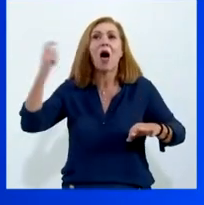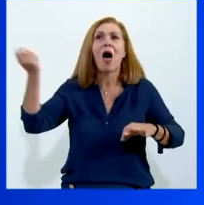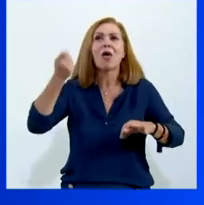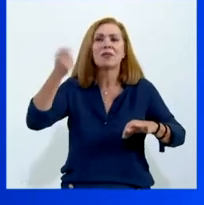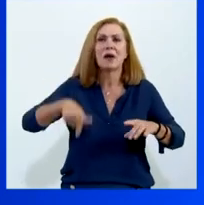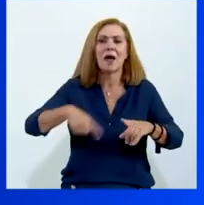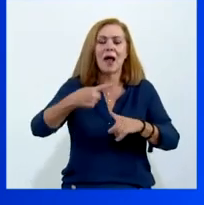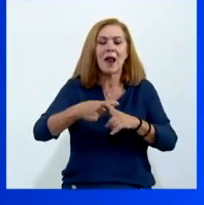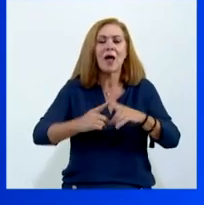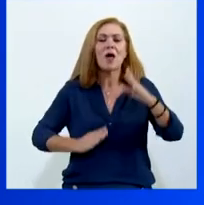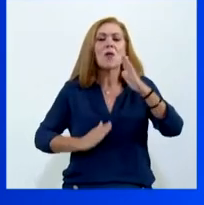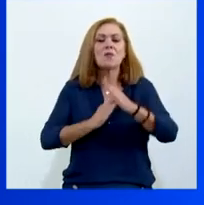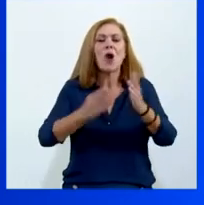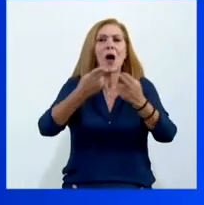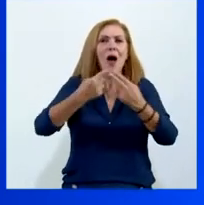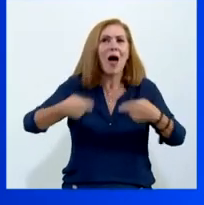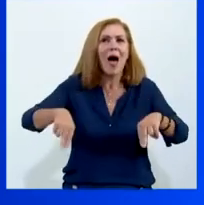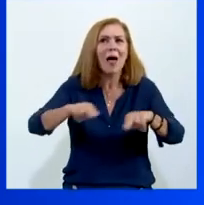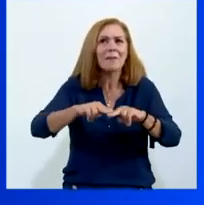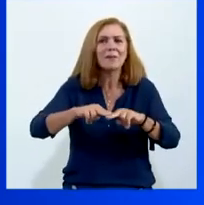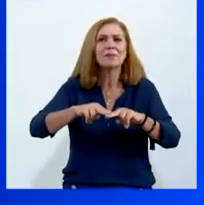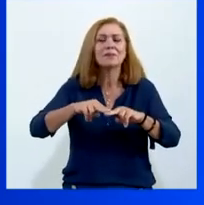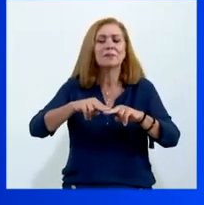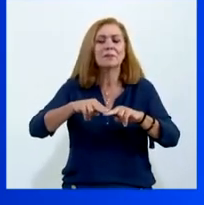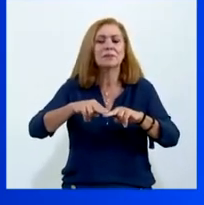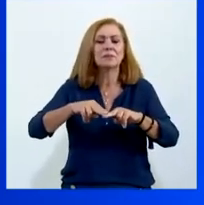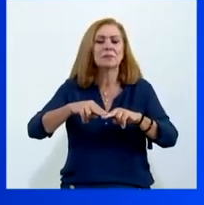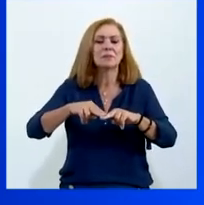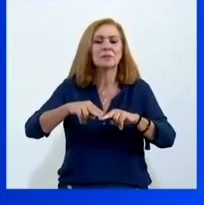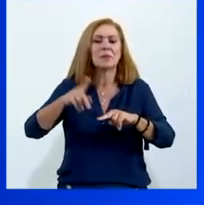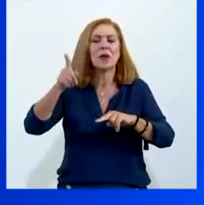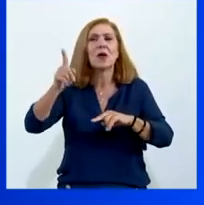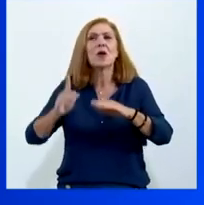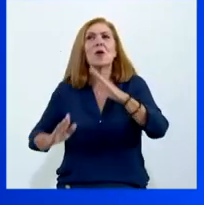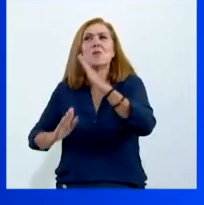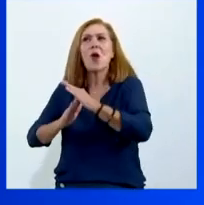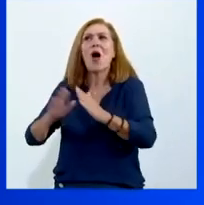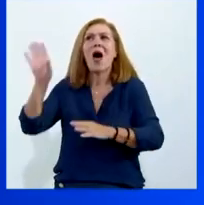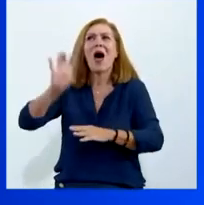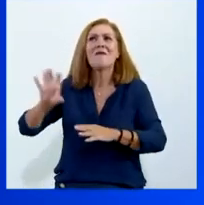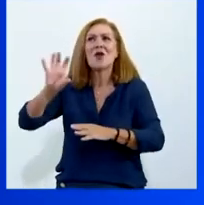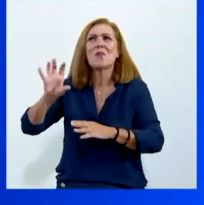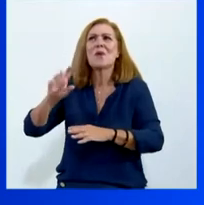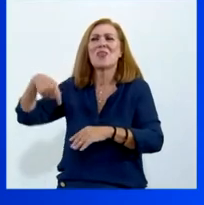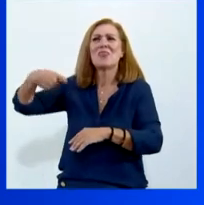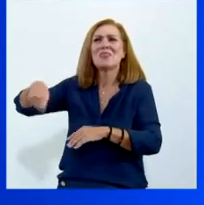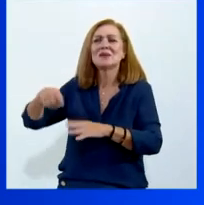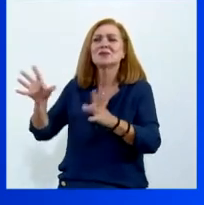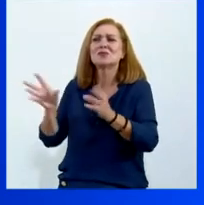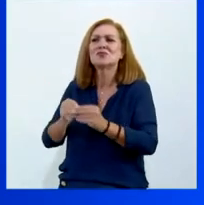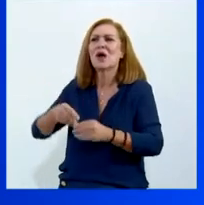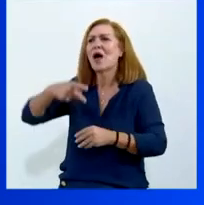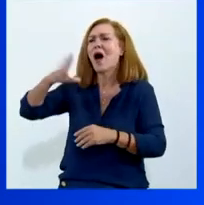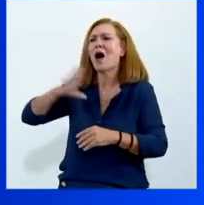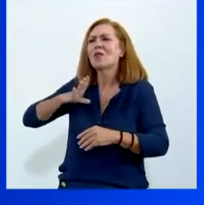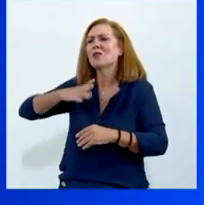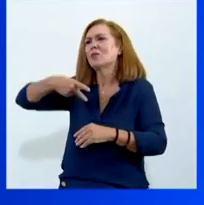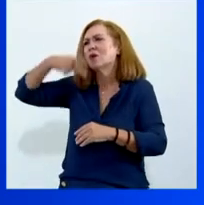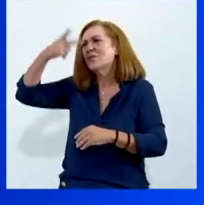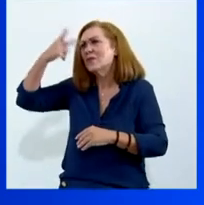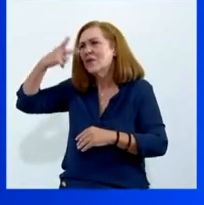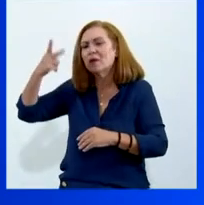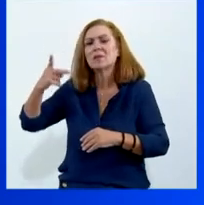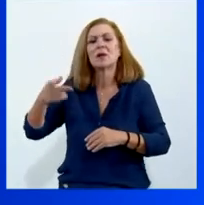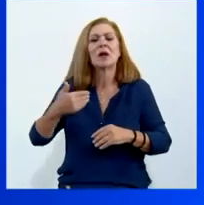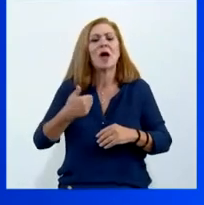της Επιτροπής, η οποία την εισηγήθηκε, τον πρόεδρο του Ευρωπαϊκού Δικαστηρίου Δικαιωμάτων του Ανθρώπου, τον κύριο Σισιλιάνο, και